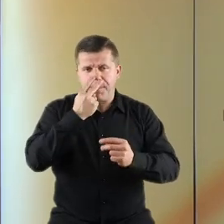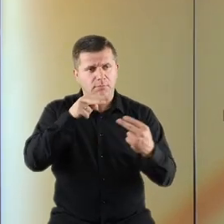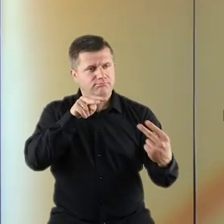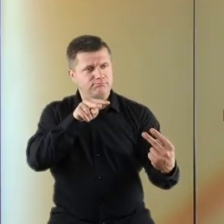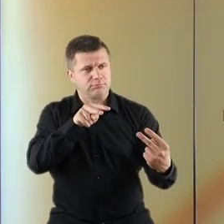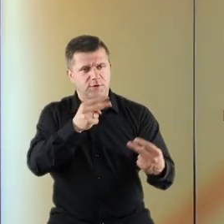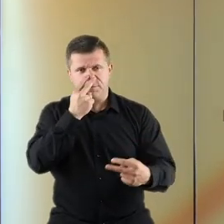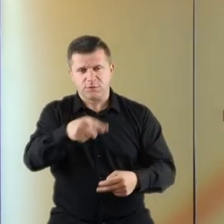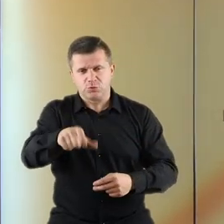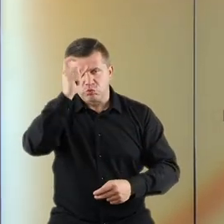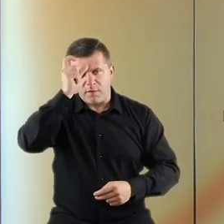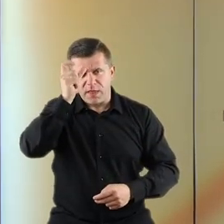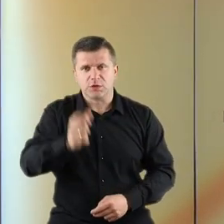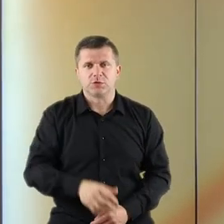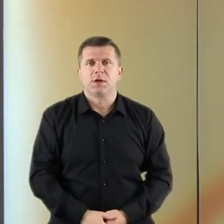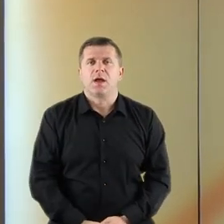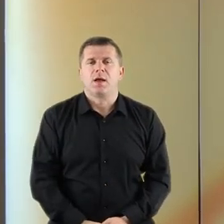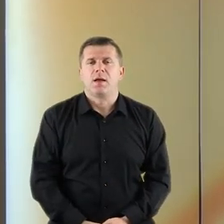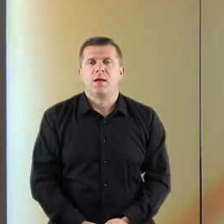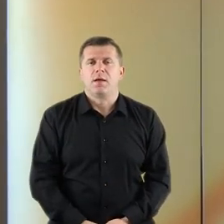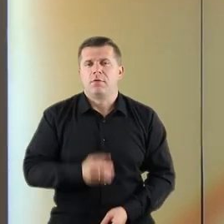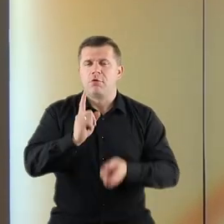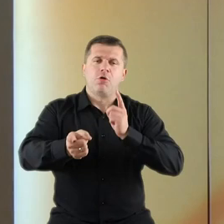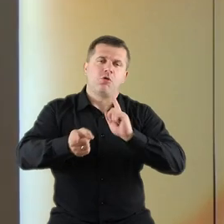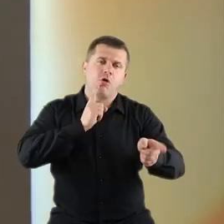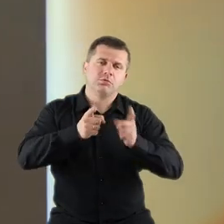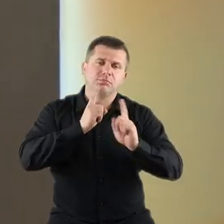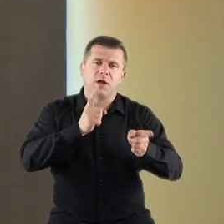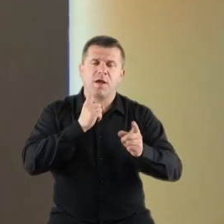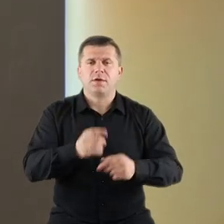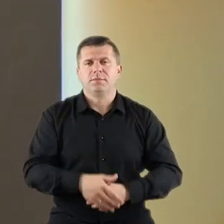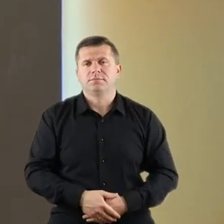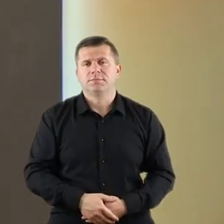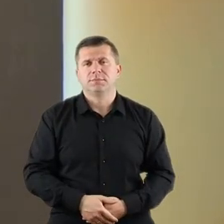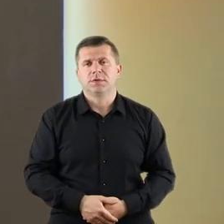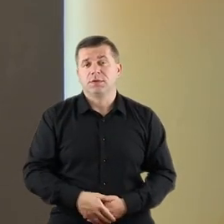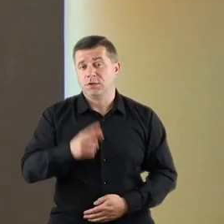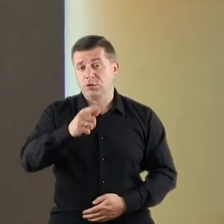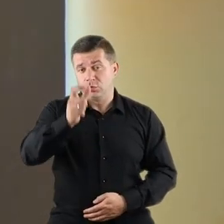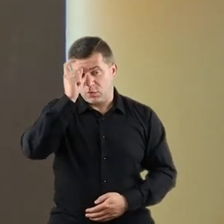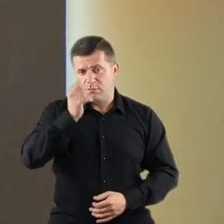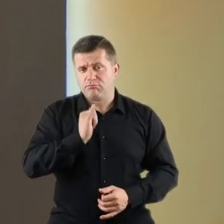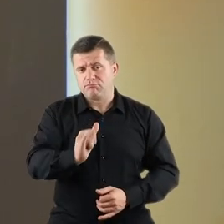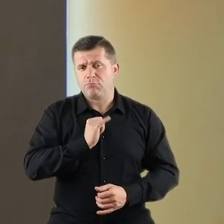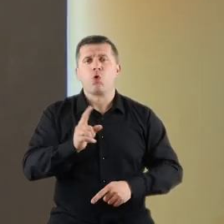widzimy człowieczka czyli wtedy rozmawiamy z człowiekiem normalnym powiedziałabym Natomiast